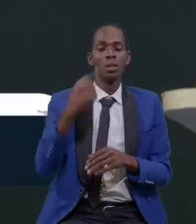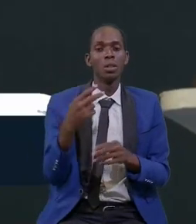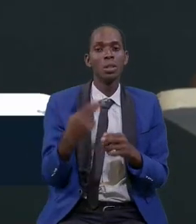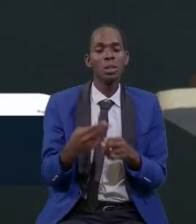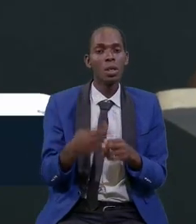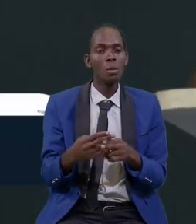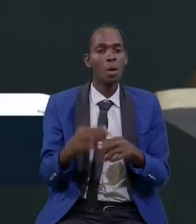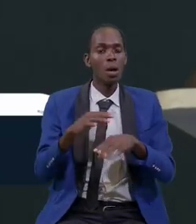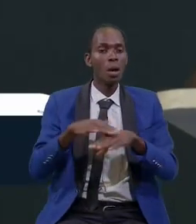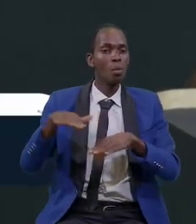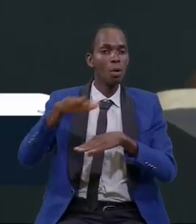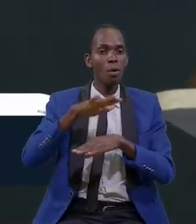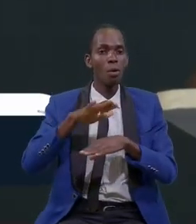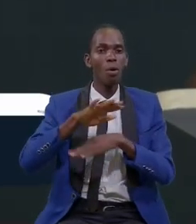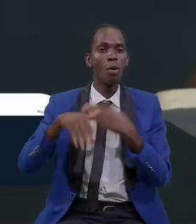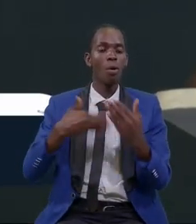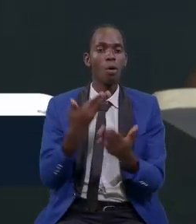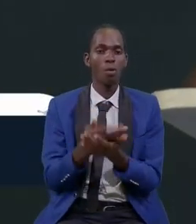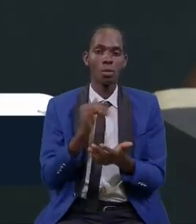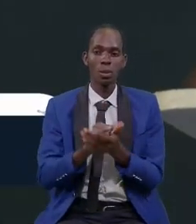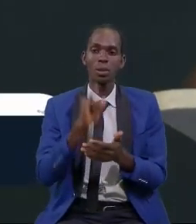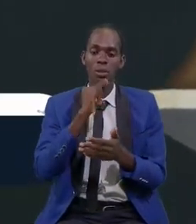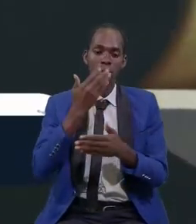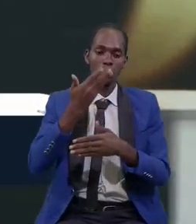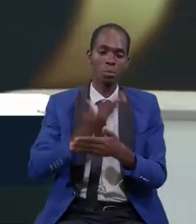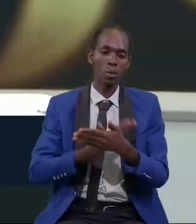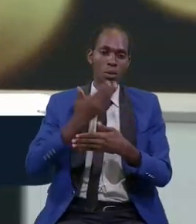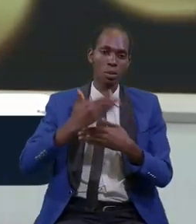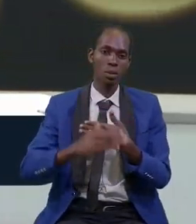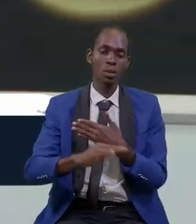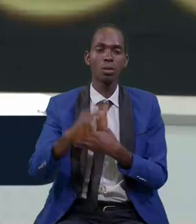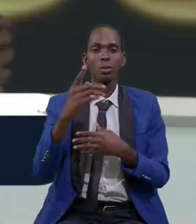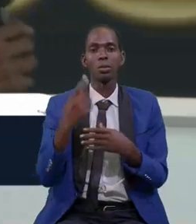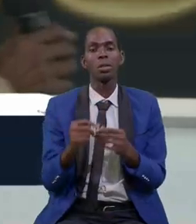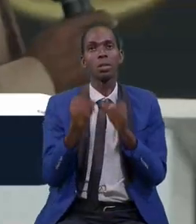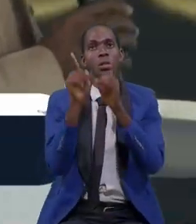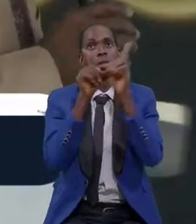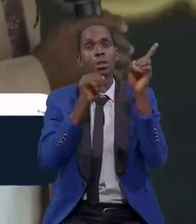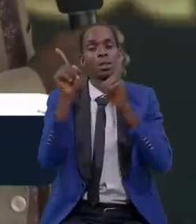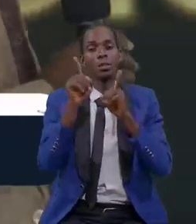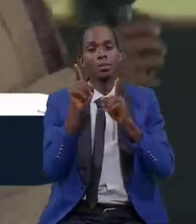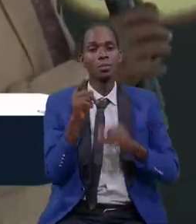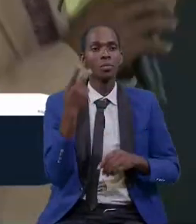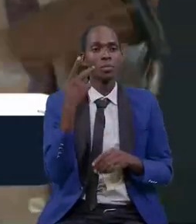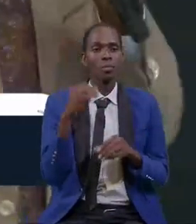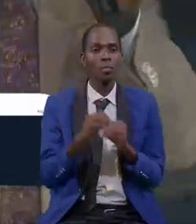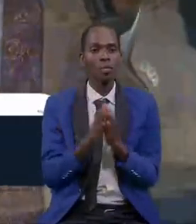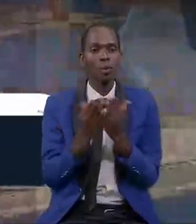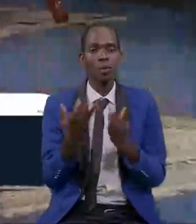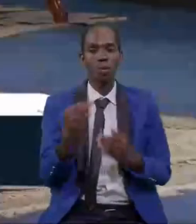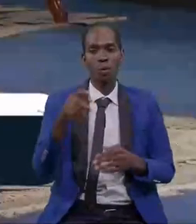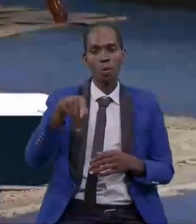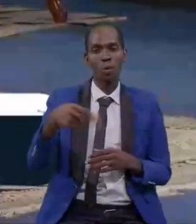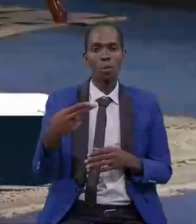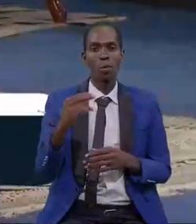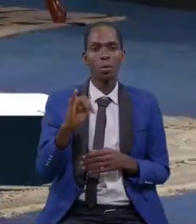au-dessus de tous. Sous le soleil et au-delà des étoiles. Philippiens au chapitre 2. Je